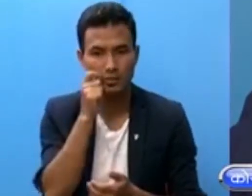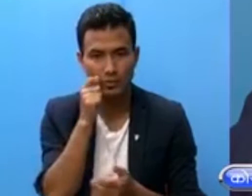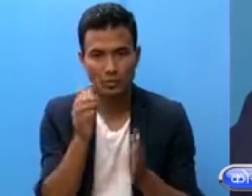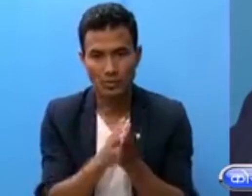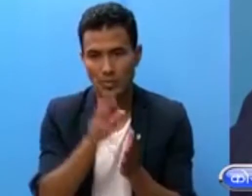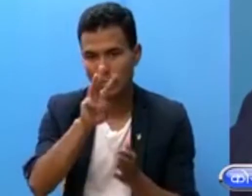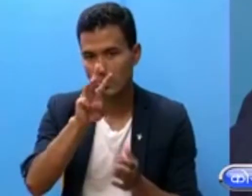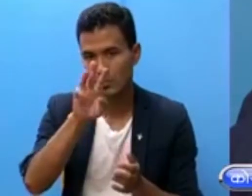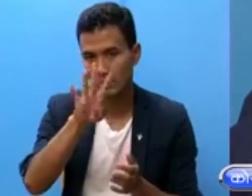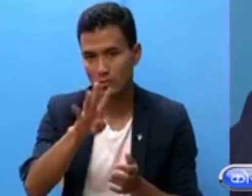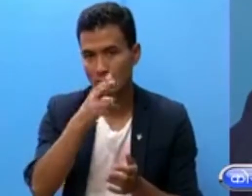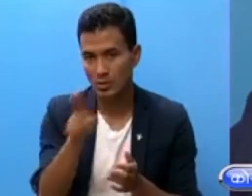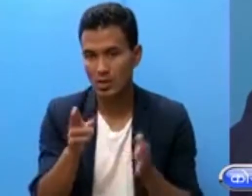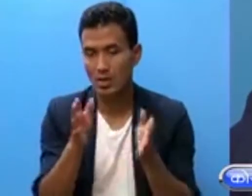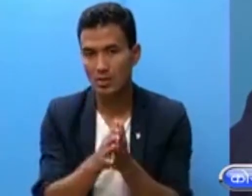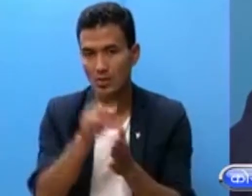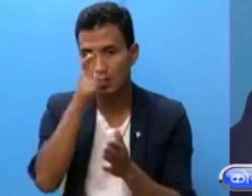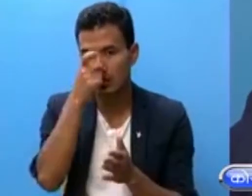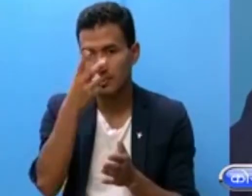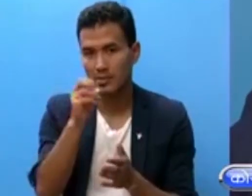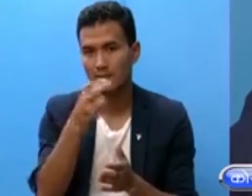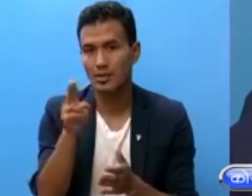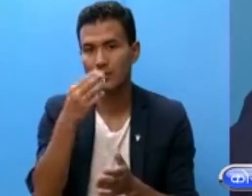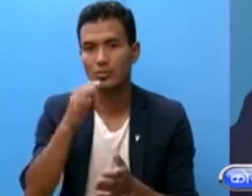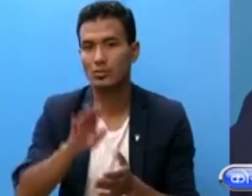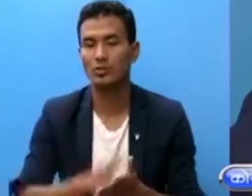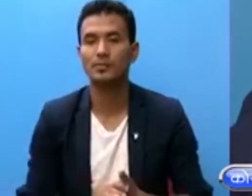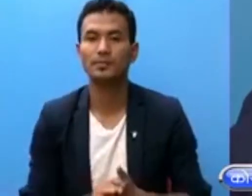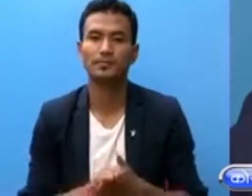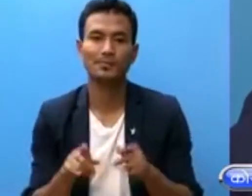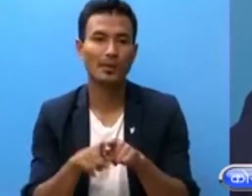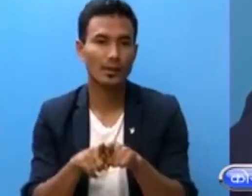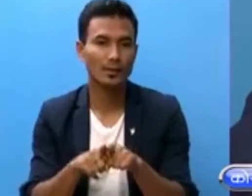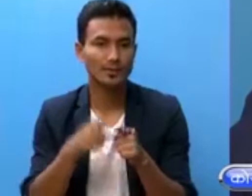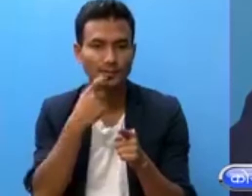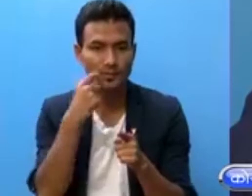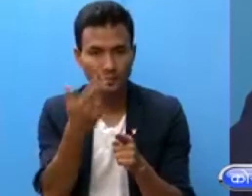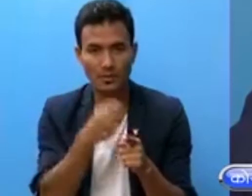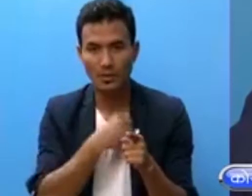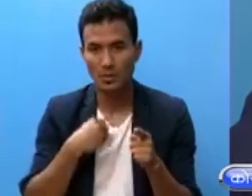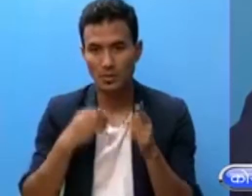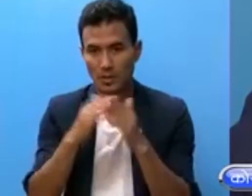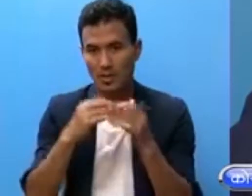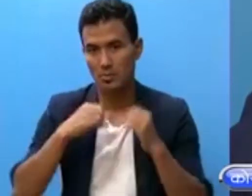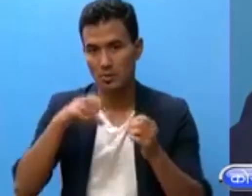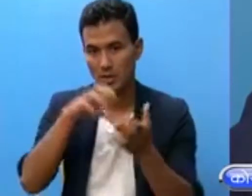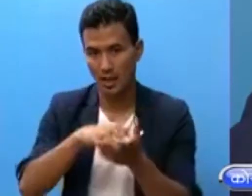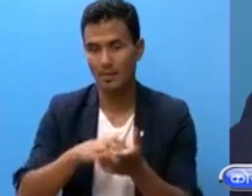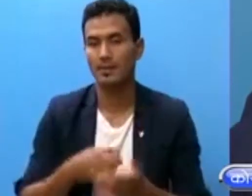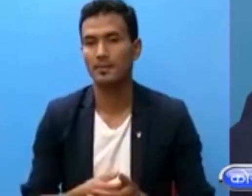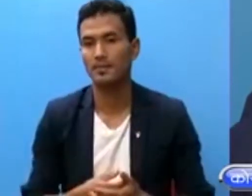गरी 34 जना गरी जम्मा 120 जना हुनुहुन्छ। यस्तै सेती प्रादेशिक अस्पताल